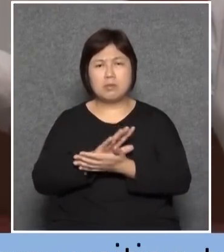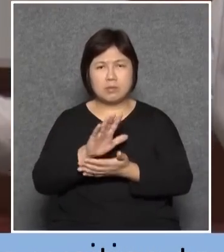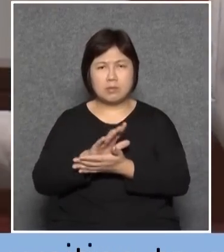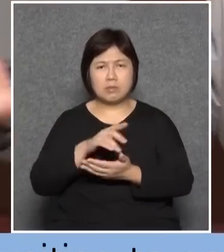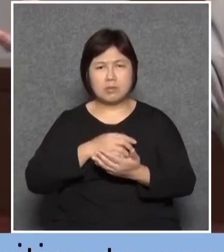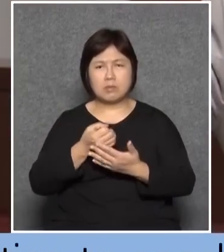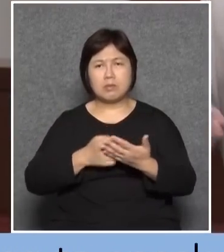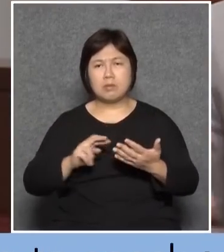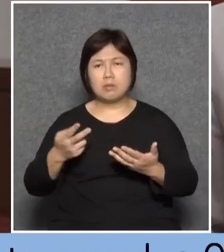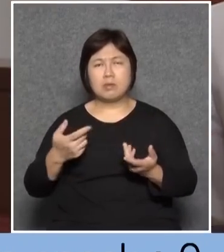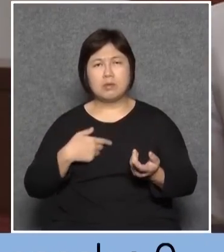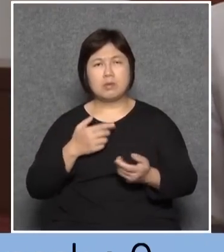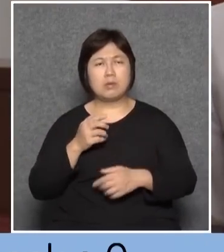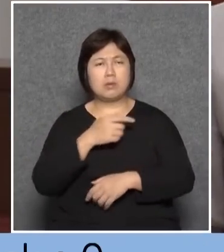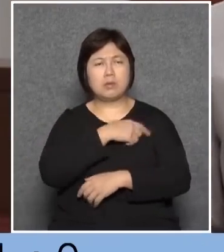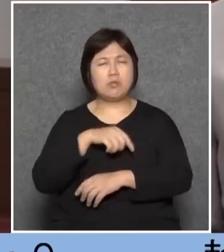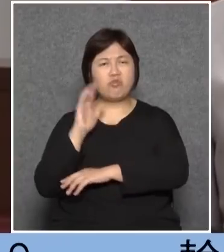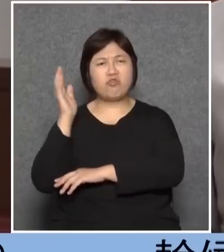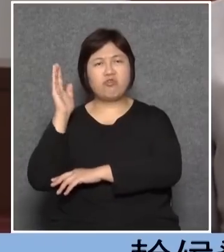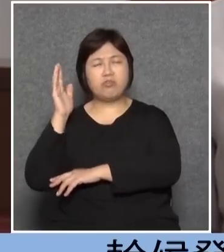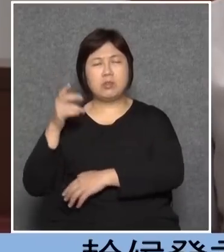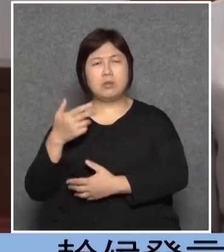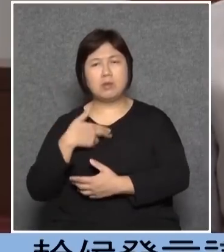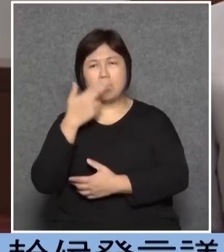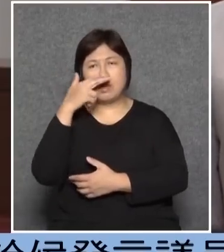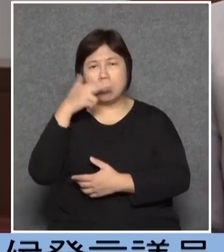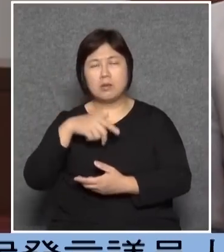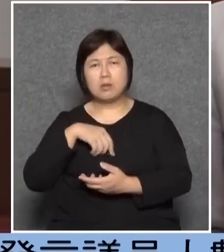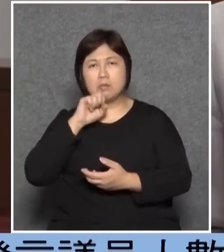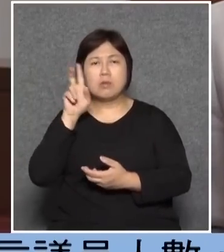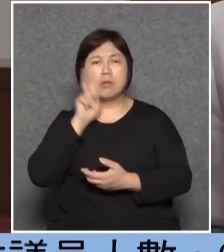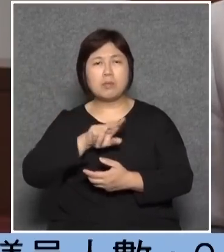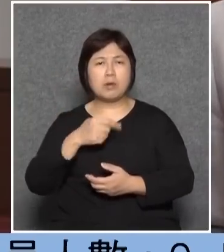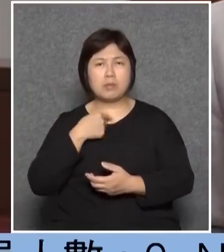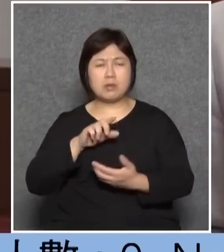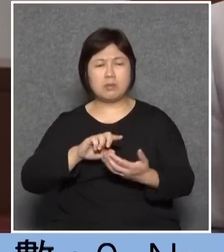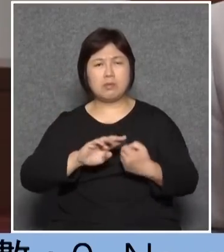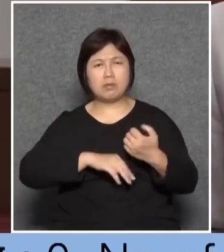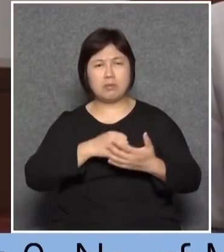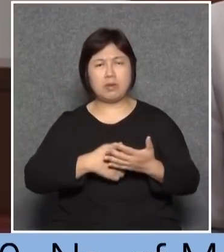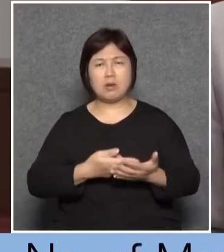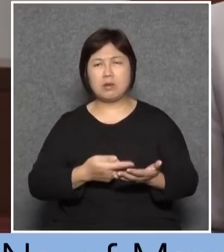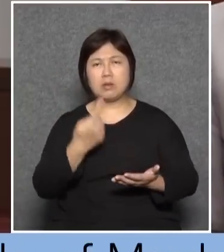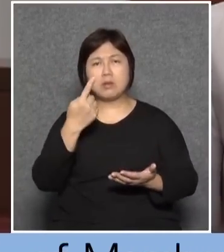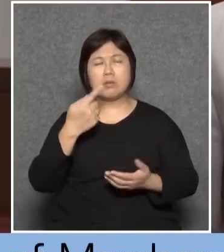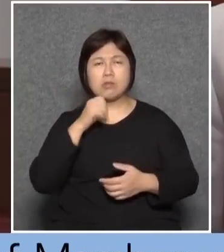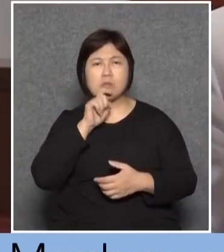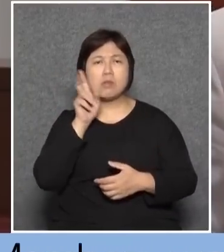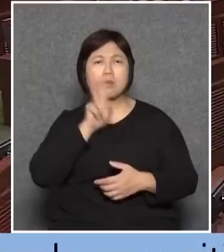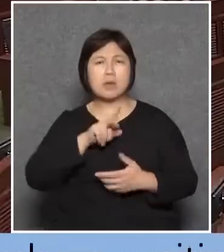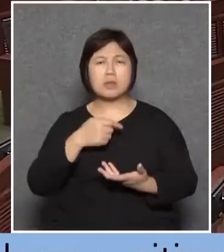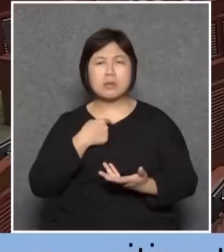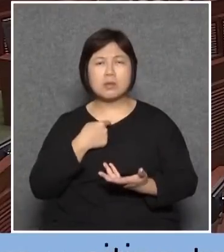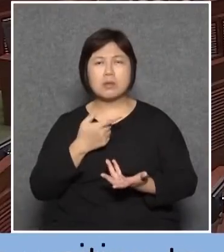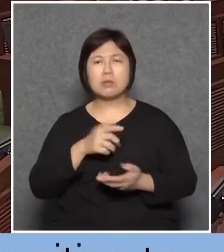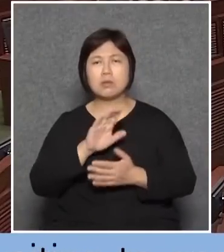來都是給那些議員在這裡發表意見的啦，不是都不用講兩個禮拜了，是不是一條這樣的條例，係嘛？點解會講兩個禮拜